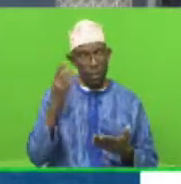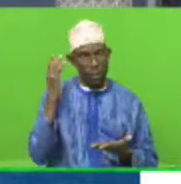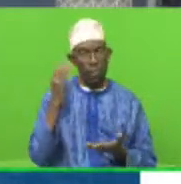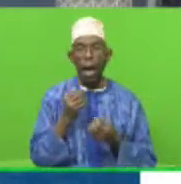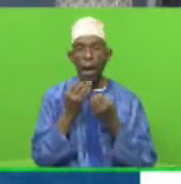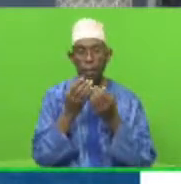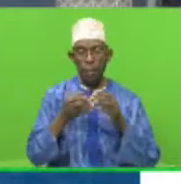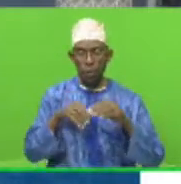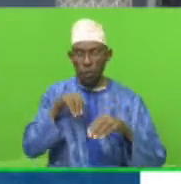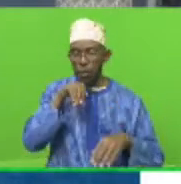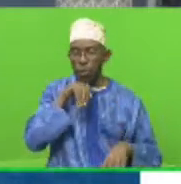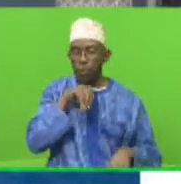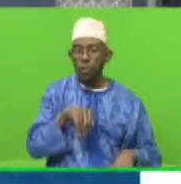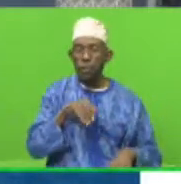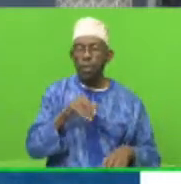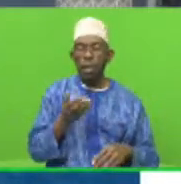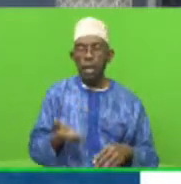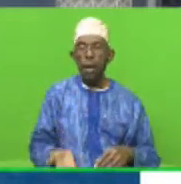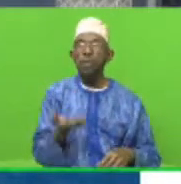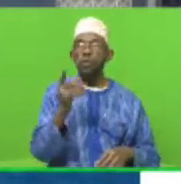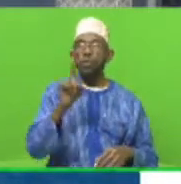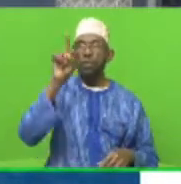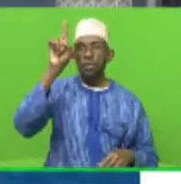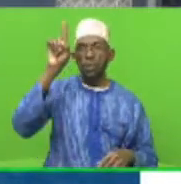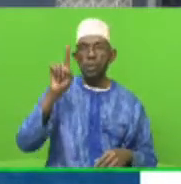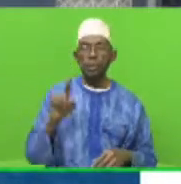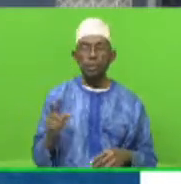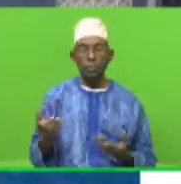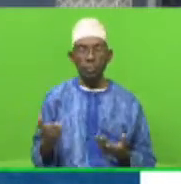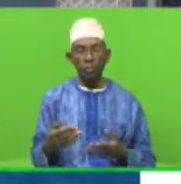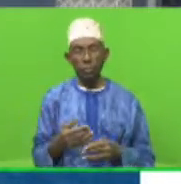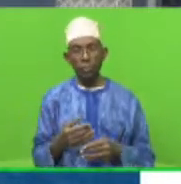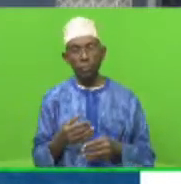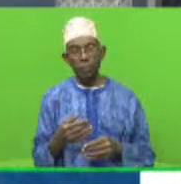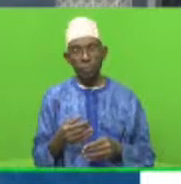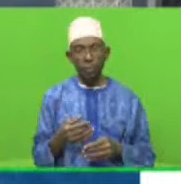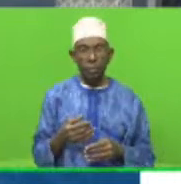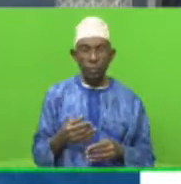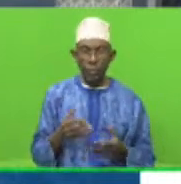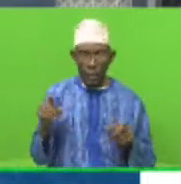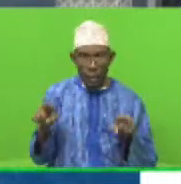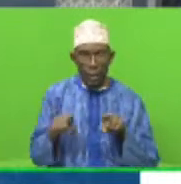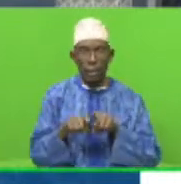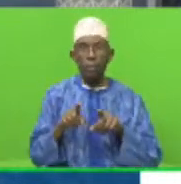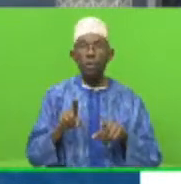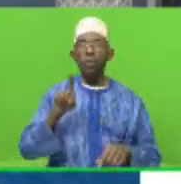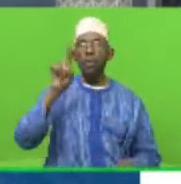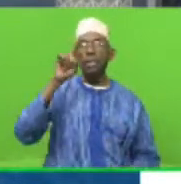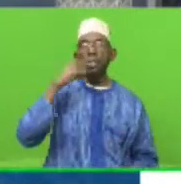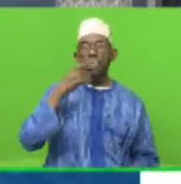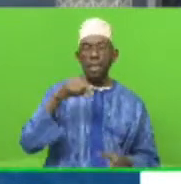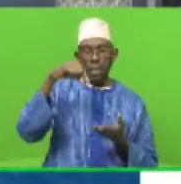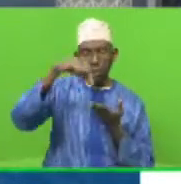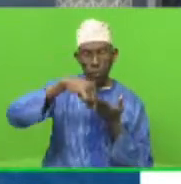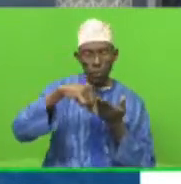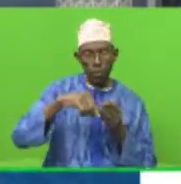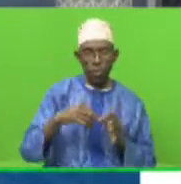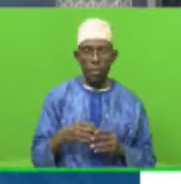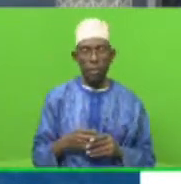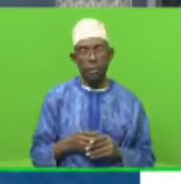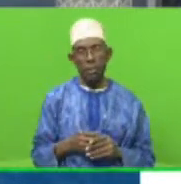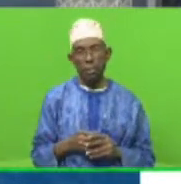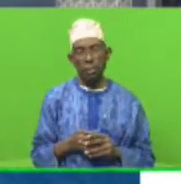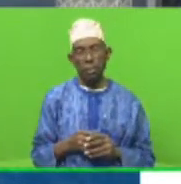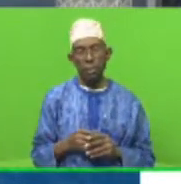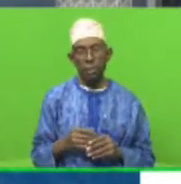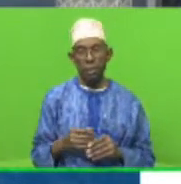a messenger and he is receiving wahi from Allah subhanahu wa ta'ala. Exactly what Allah subhanahu wa ta'ala says, وَجَحَدُوا